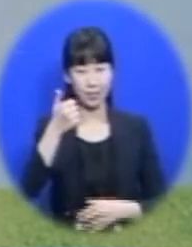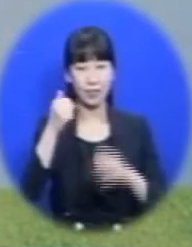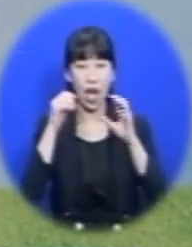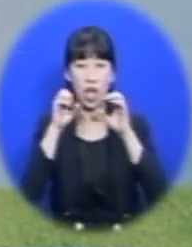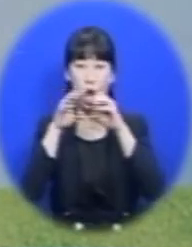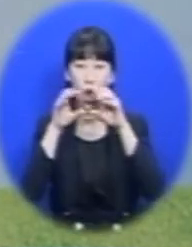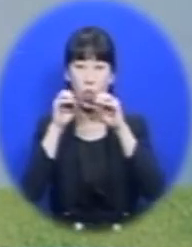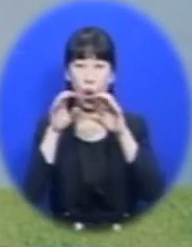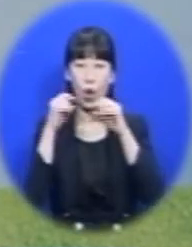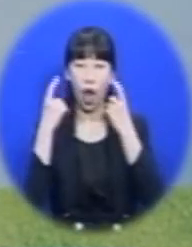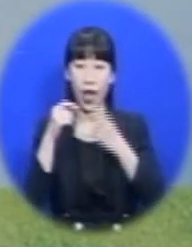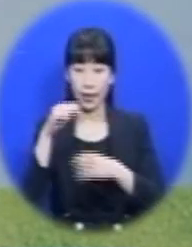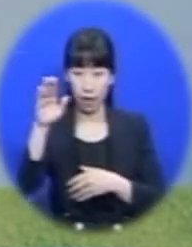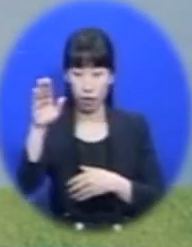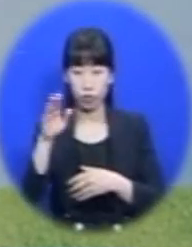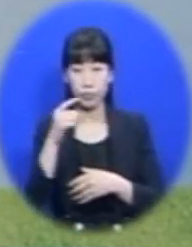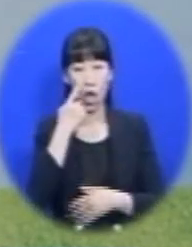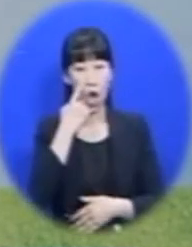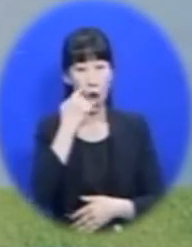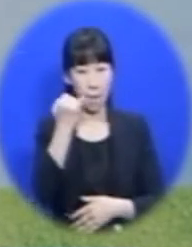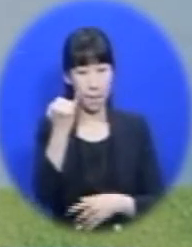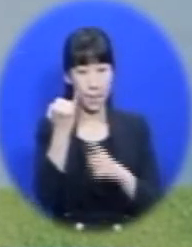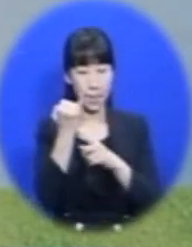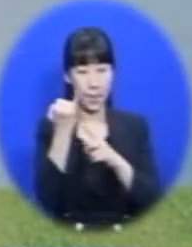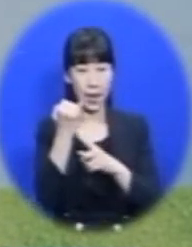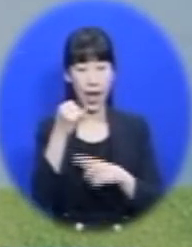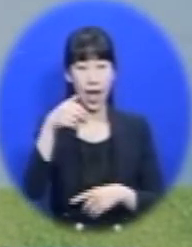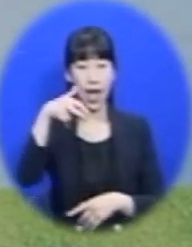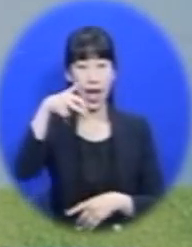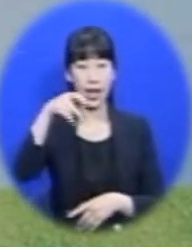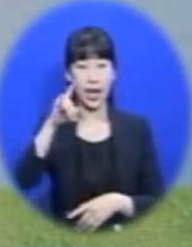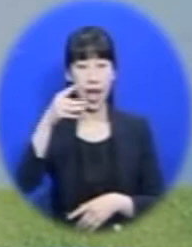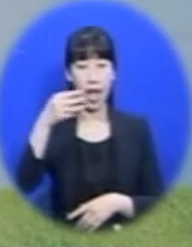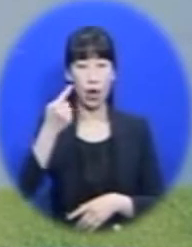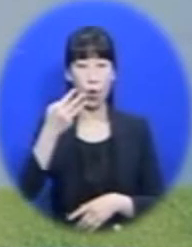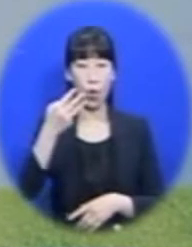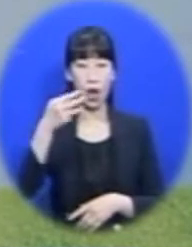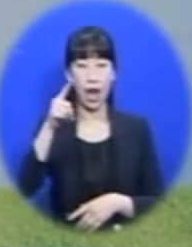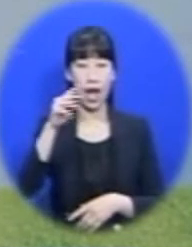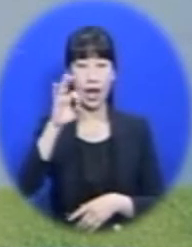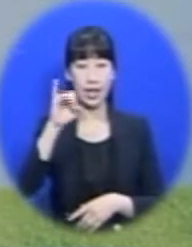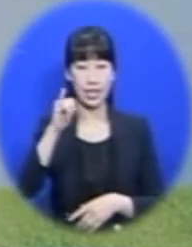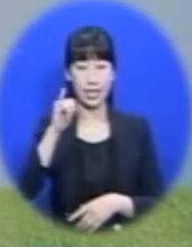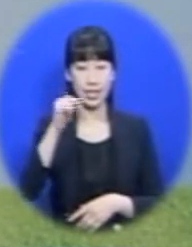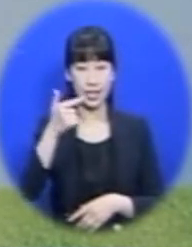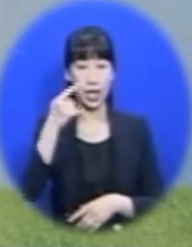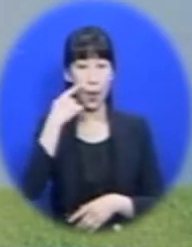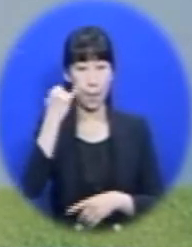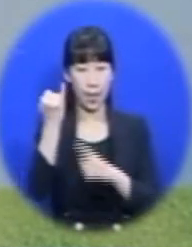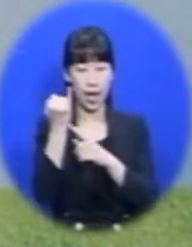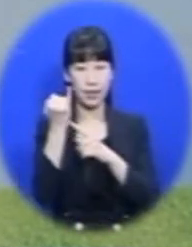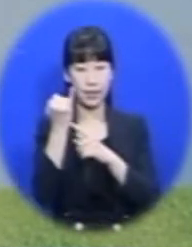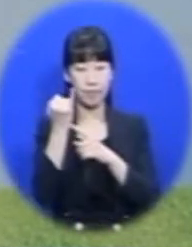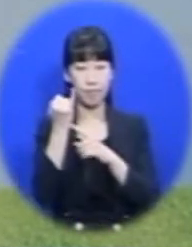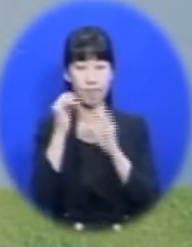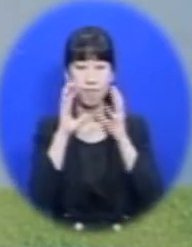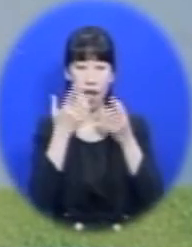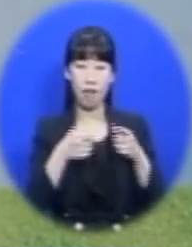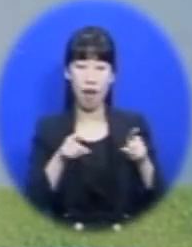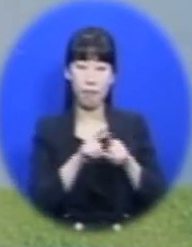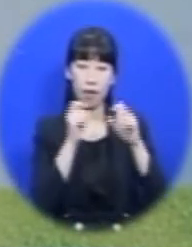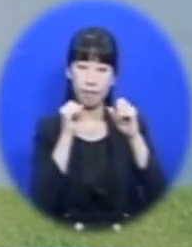떠나셨고 어머니 캐롤라인 선교사님 자녀 셋 집에서 돌보고 있는데 어느